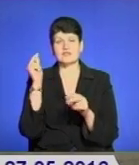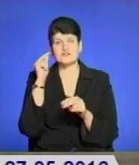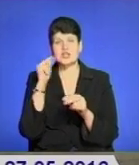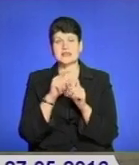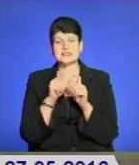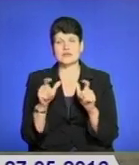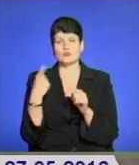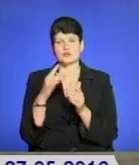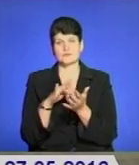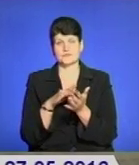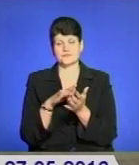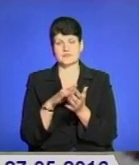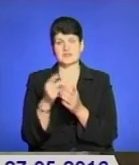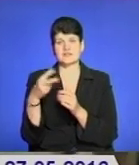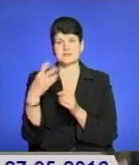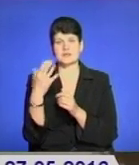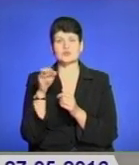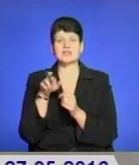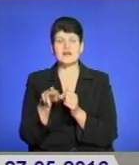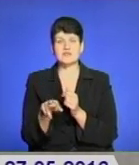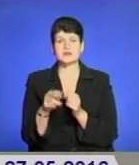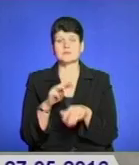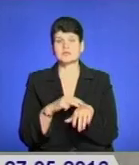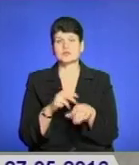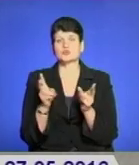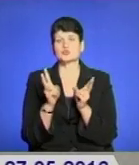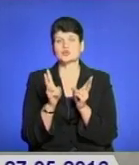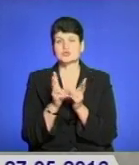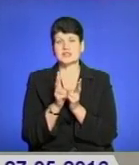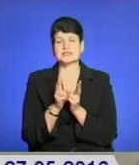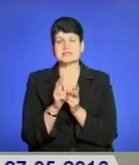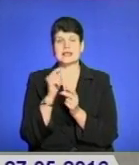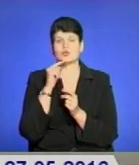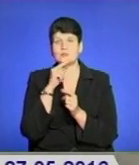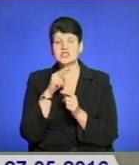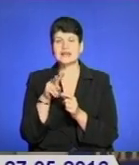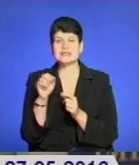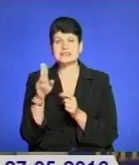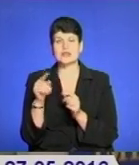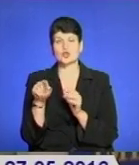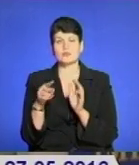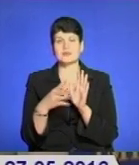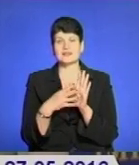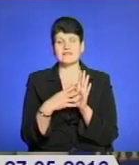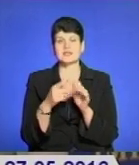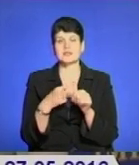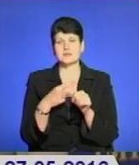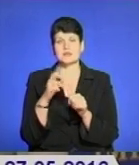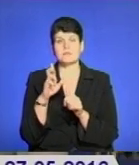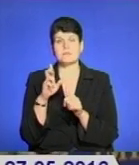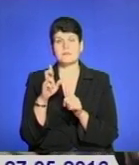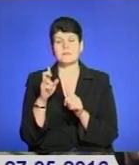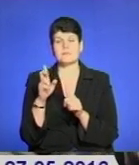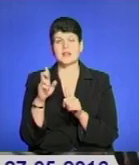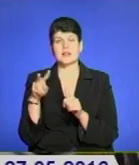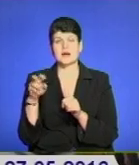заклади обласного центру. 25 травня правоохоронці зустрілися з учнями економічного ліцею номер 9 імені Івани Блашкевич в Тернополі.